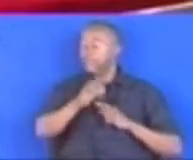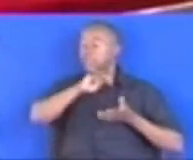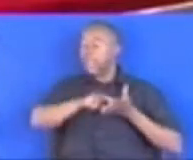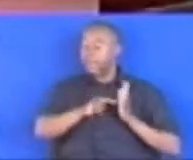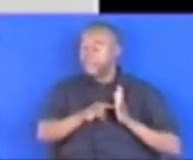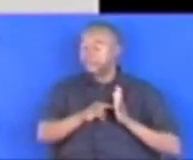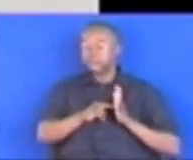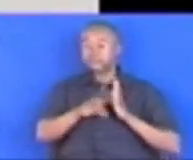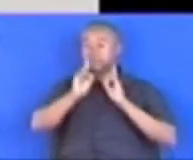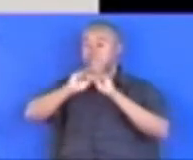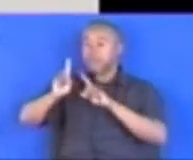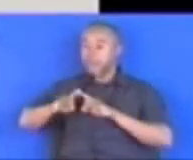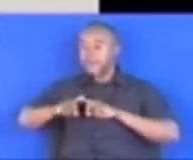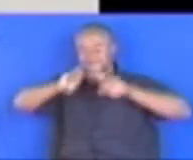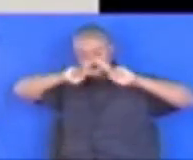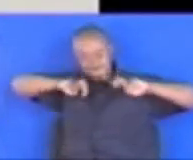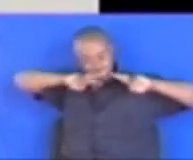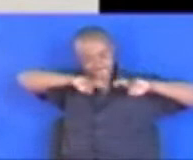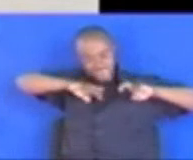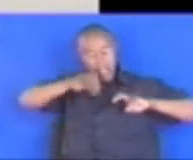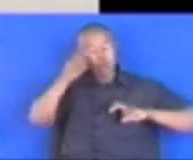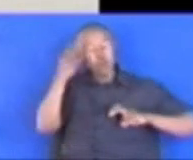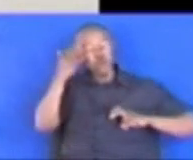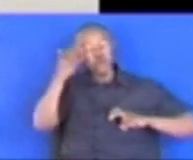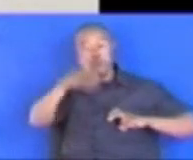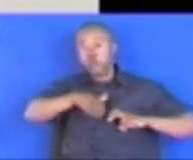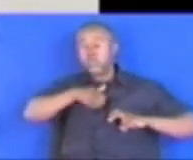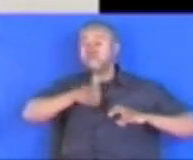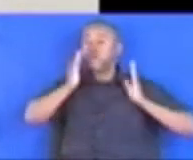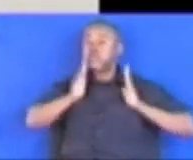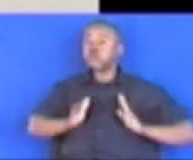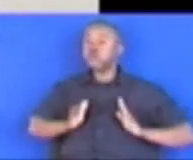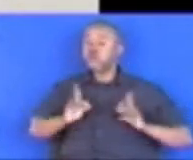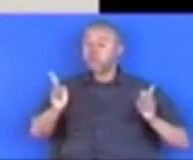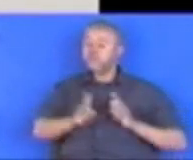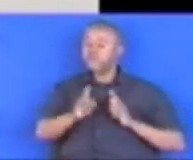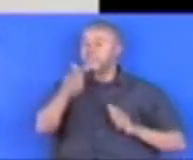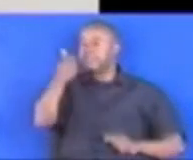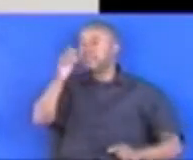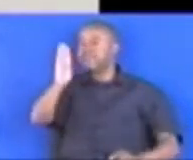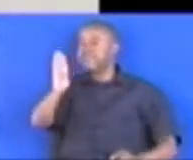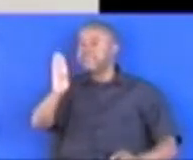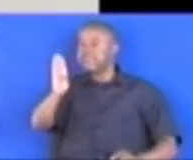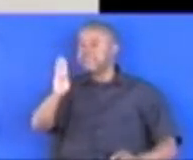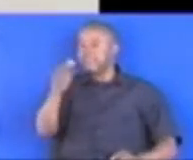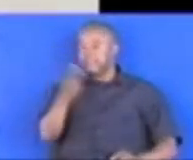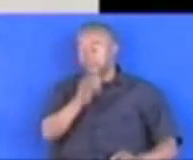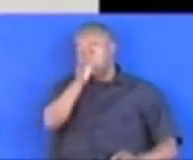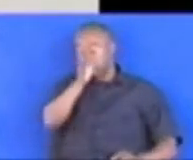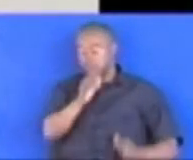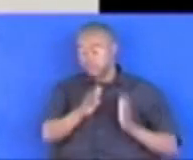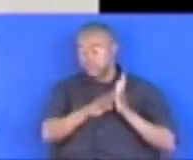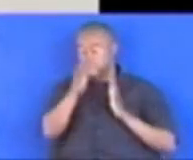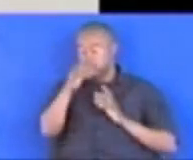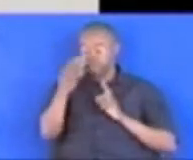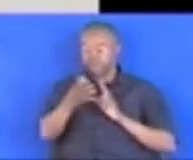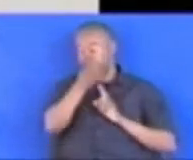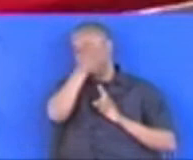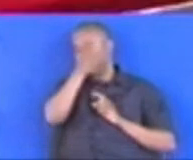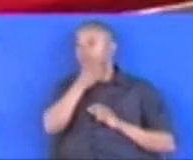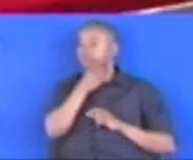uchunguzi zilifanyika kwa, na kuchunguza wagonjwa 1,068 sawa na 90% ya lengo